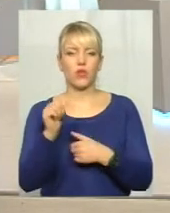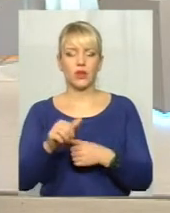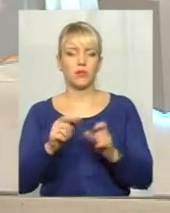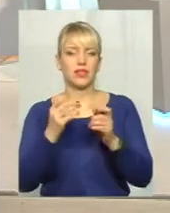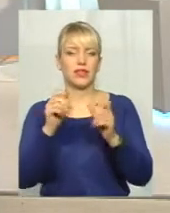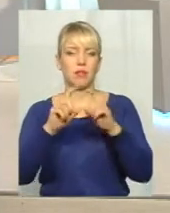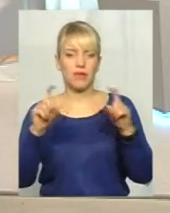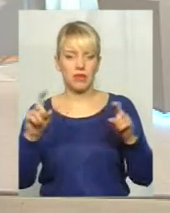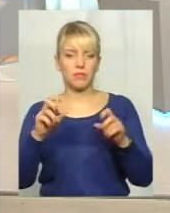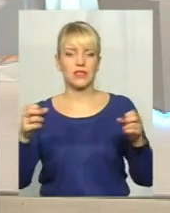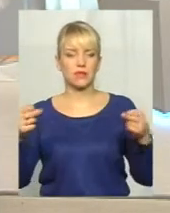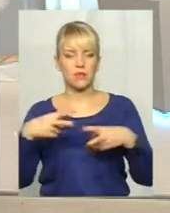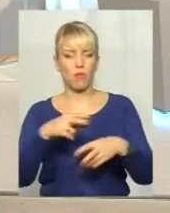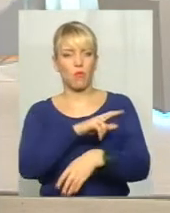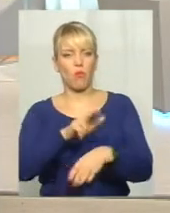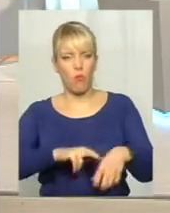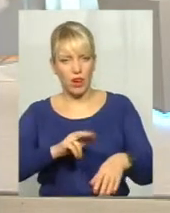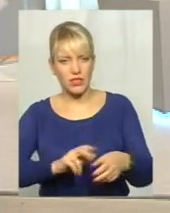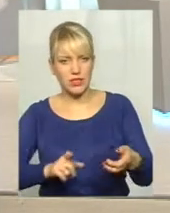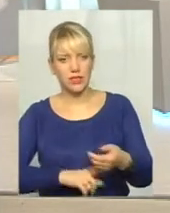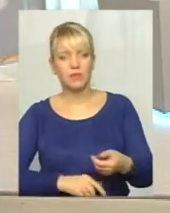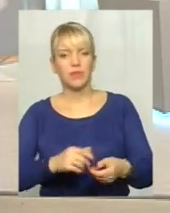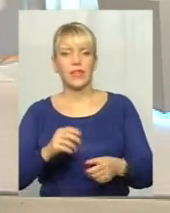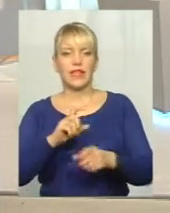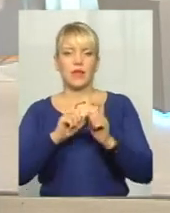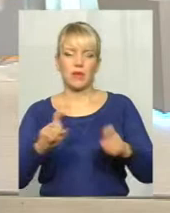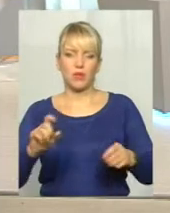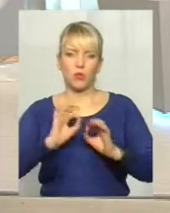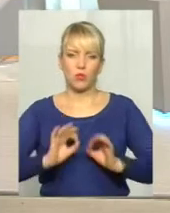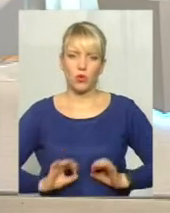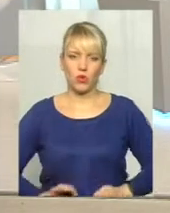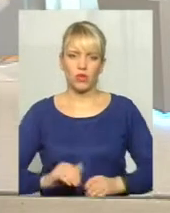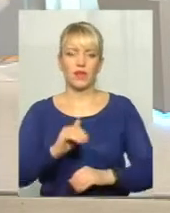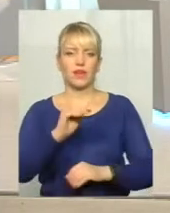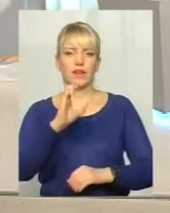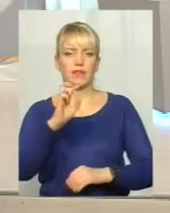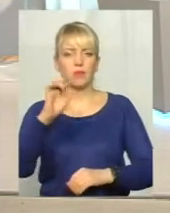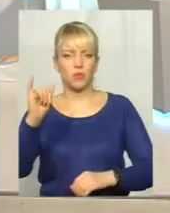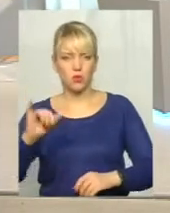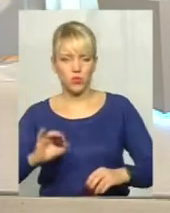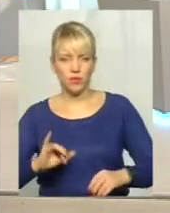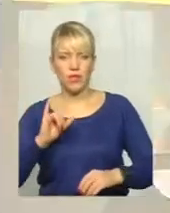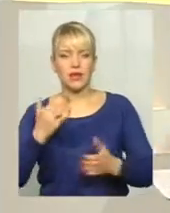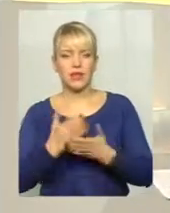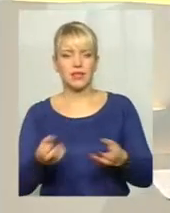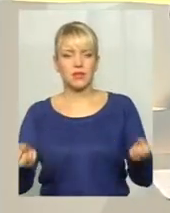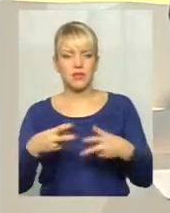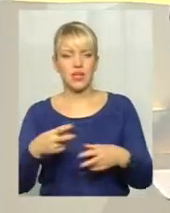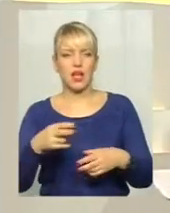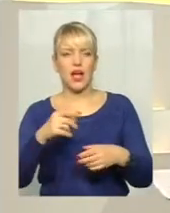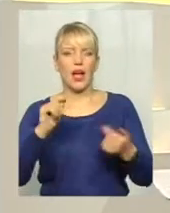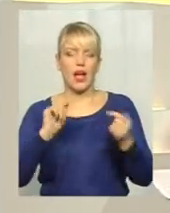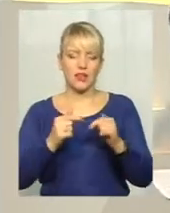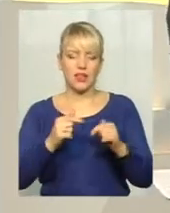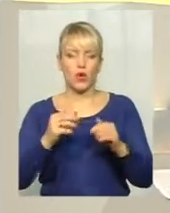спеціального департаменту в поліції, департаменту в прокуратурі, там в СБУ є ще спеціалізована антикорупційна прокуратура,